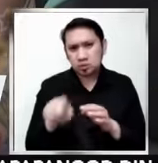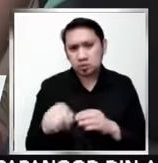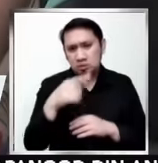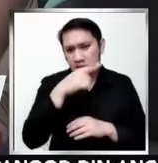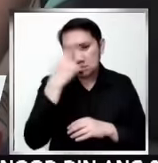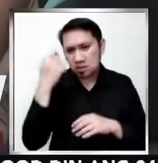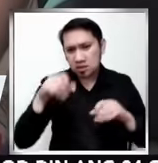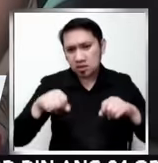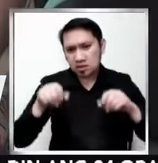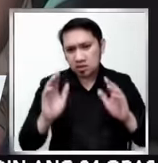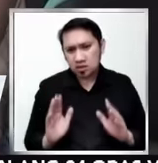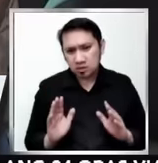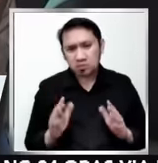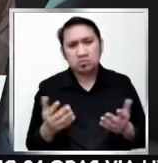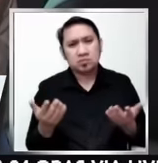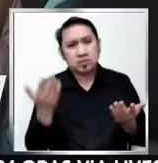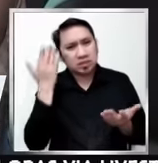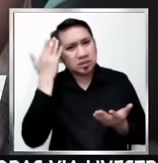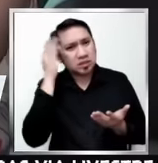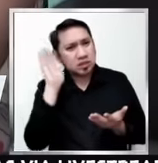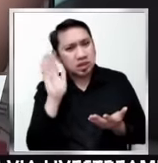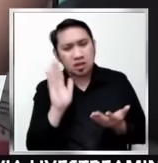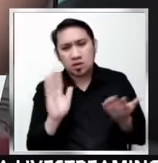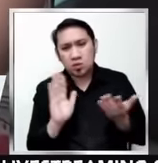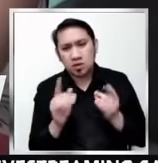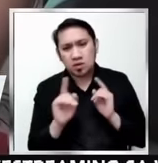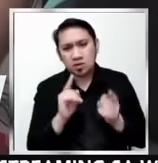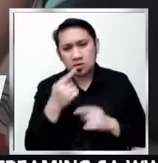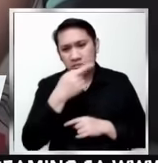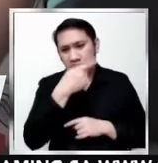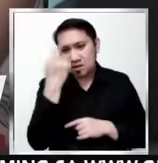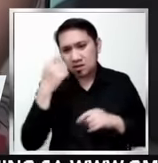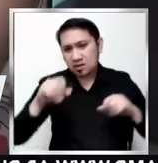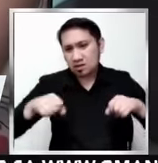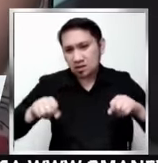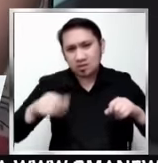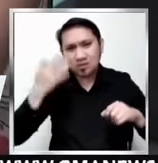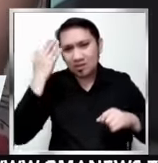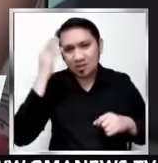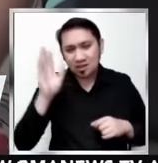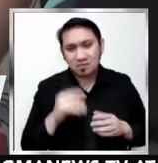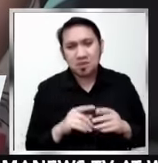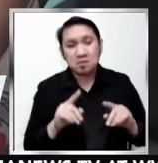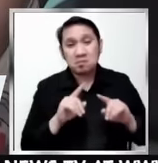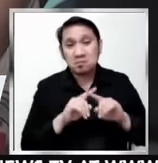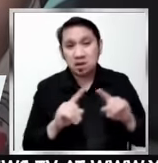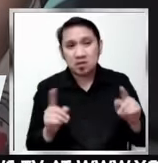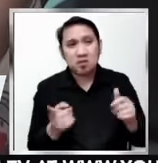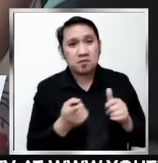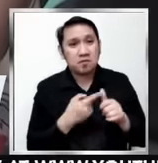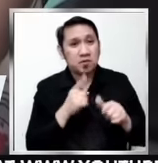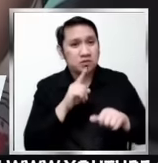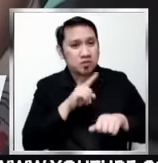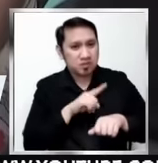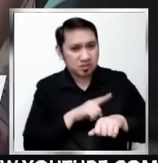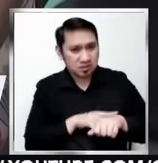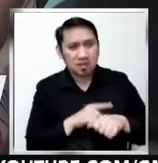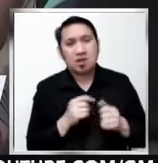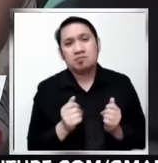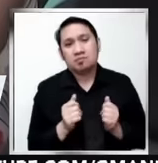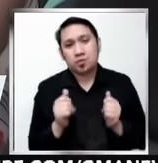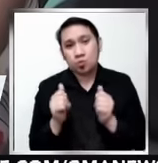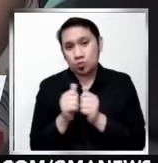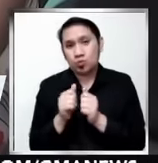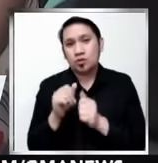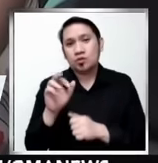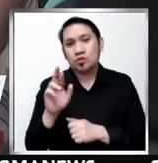alam kung saan naabot yung pag-uusap namin ni Black Rider. Tsaka first time ko po makatrabaho si Ruru.